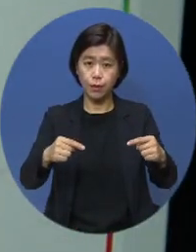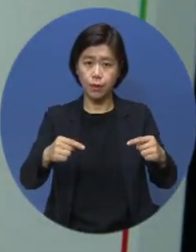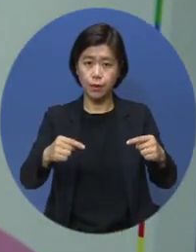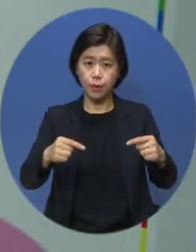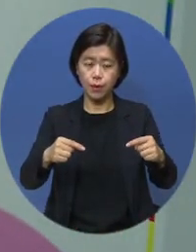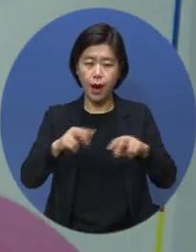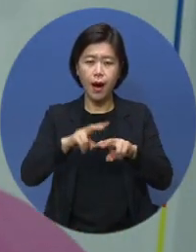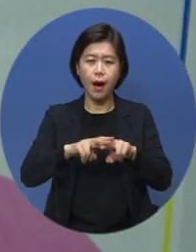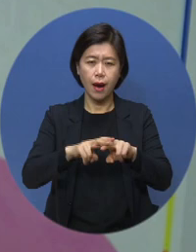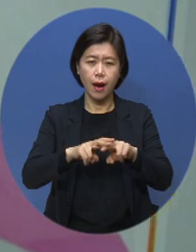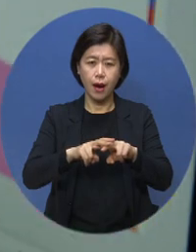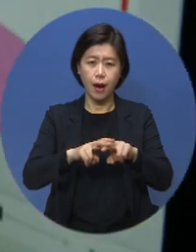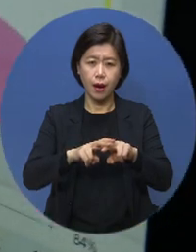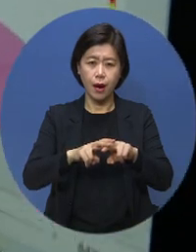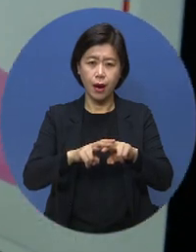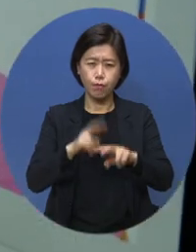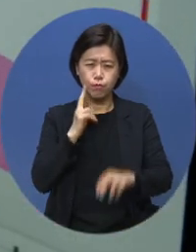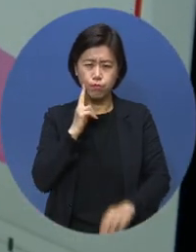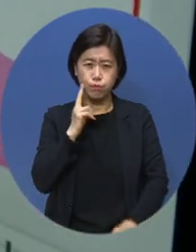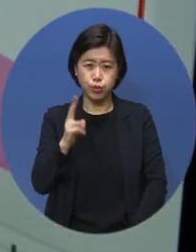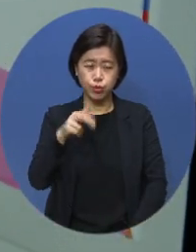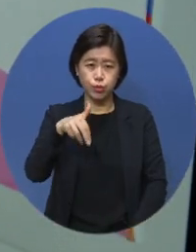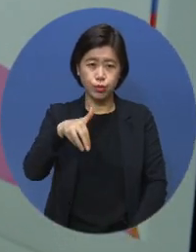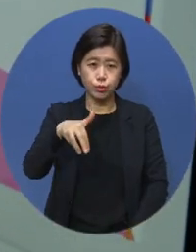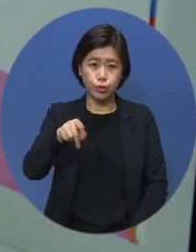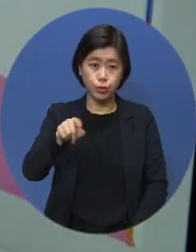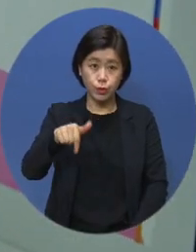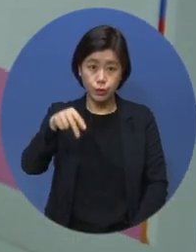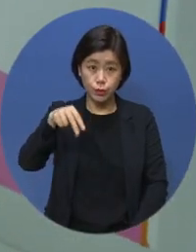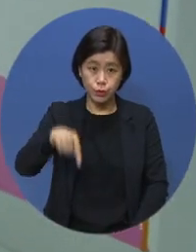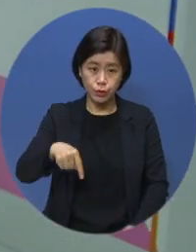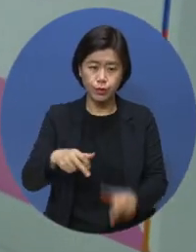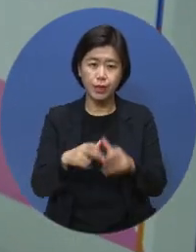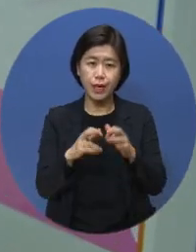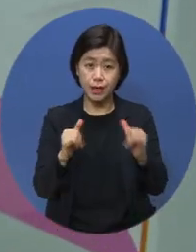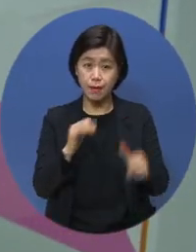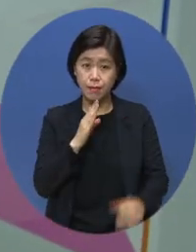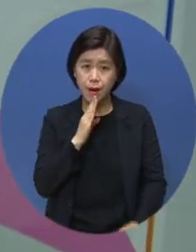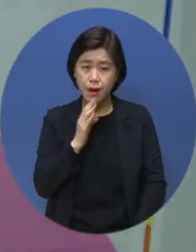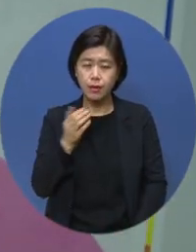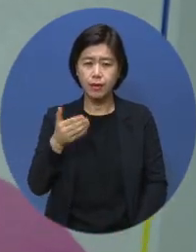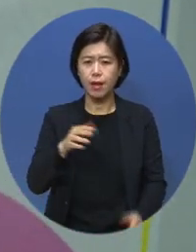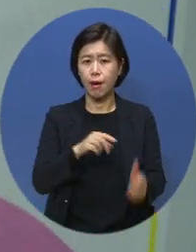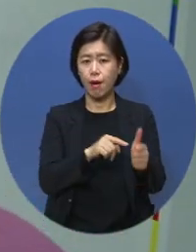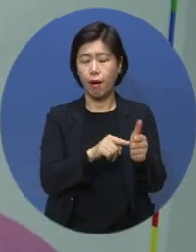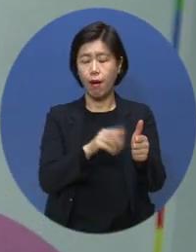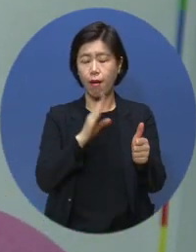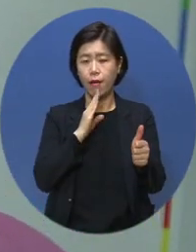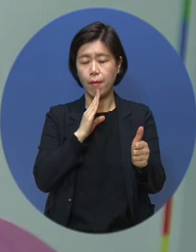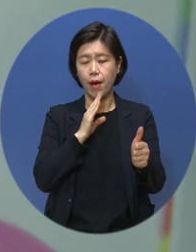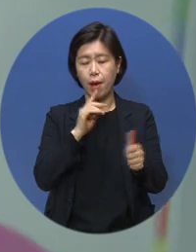척수 장애인 이지만 유창한 말솜씨 가 주무기인 인기 강사 입니다